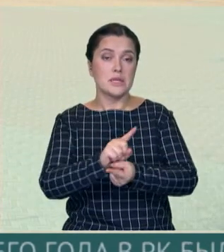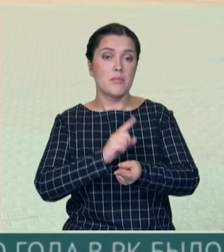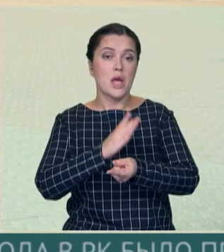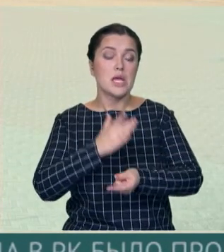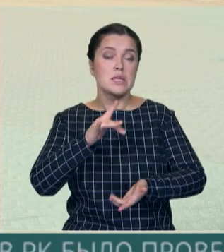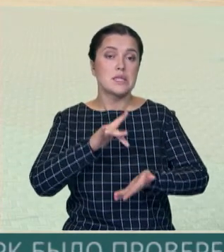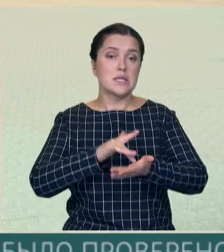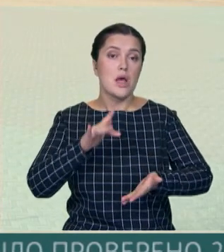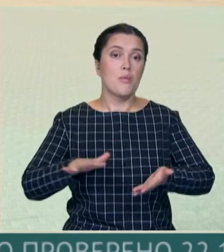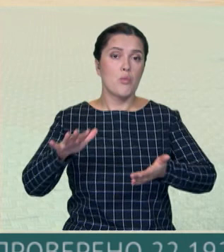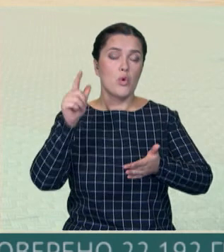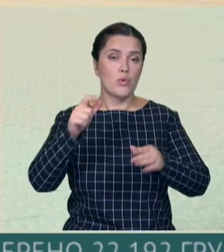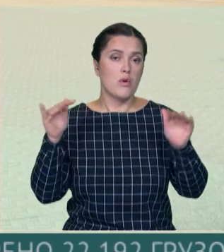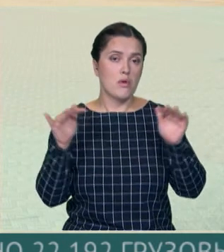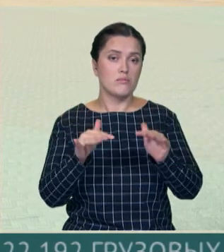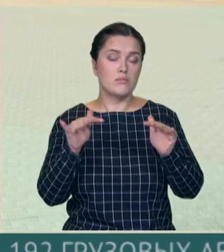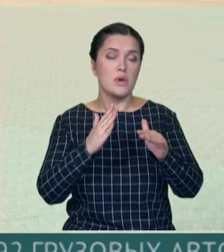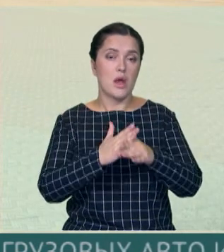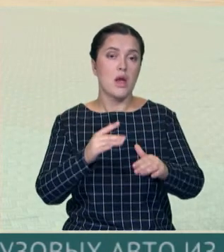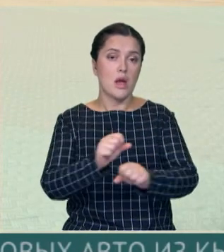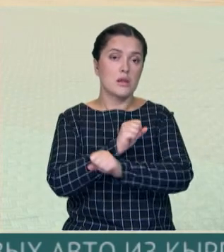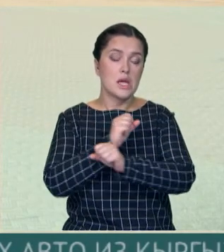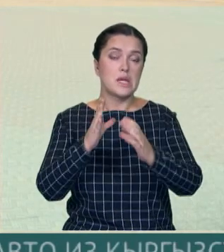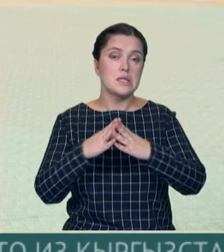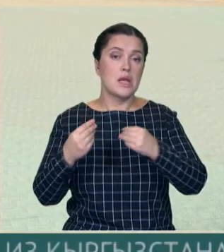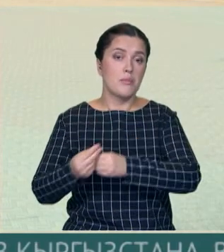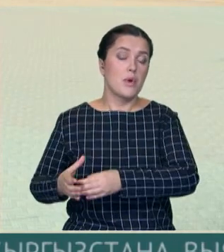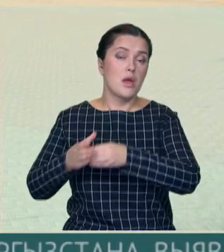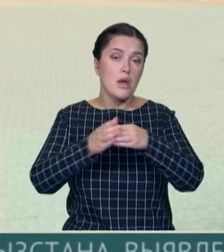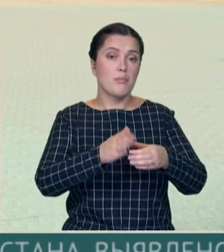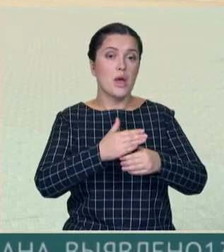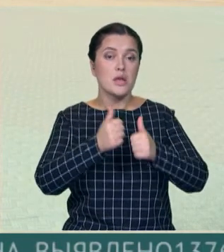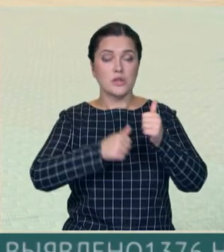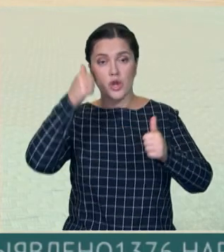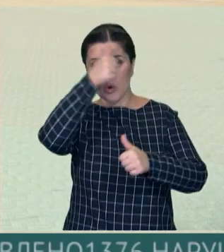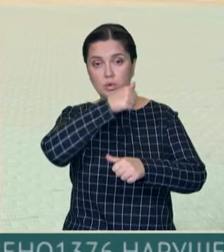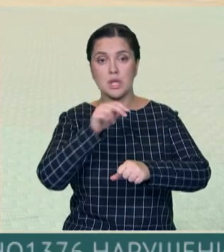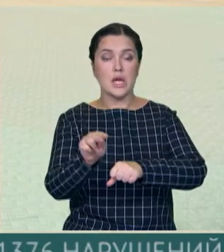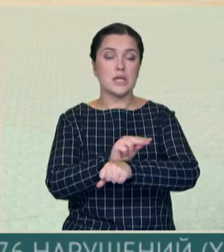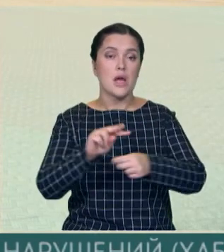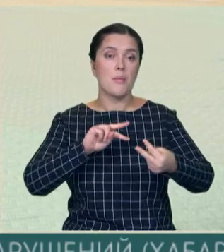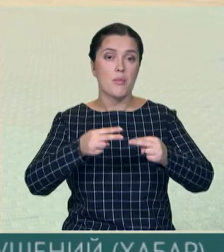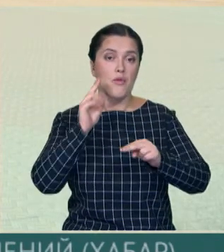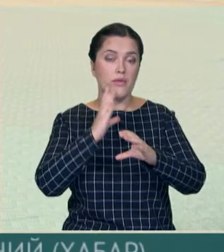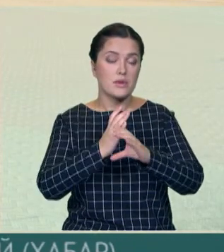площади теперь не протолкнуться. Сюда отдыхать приходят семьями. Кроме того, ежегодно проводится реконструкция по замене водопровода.